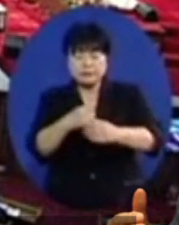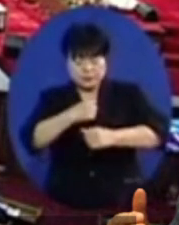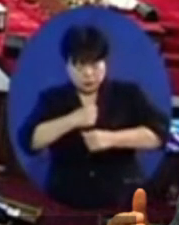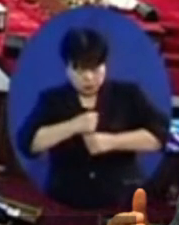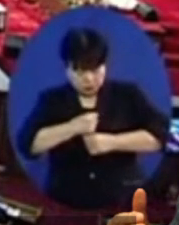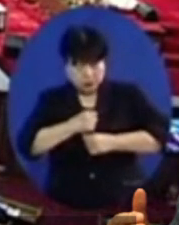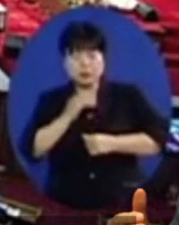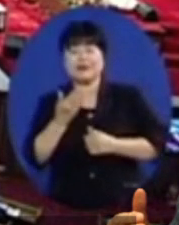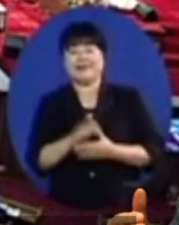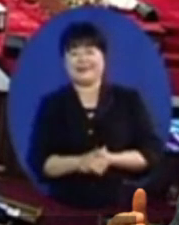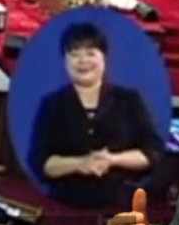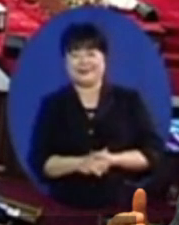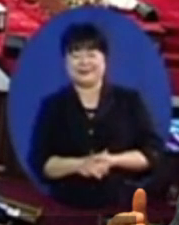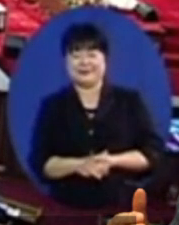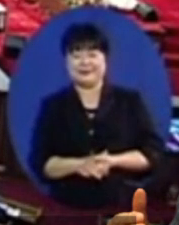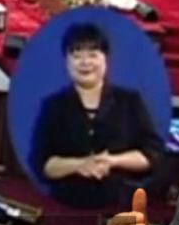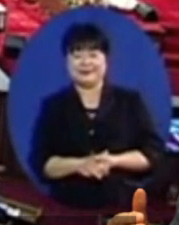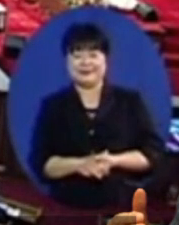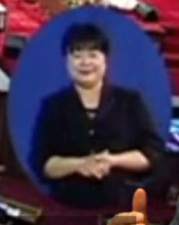하는 것입니다.